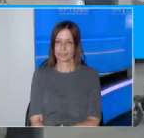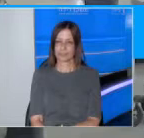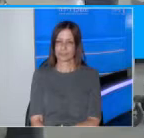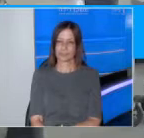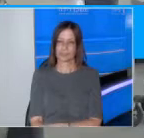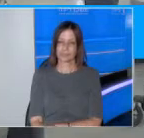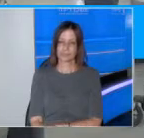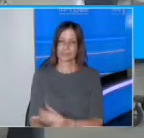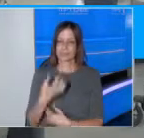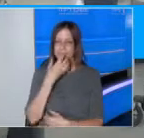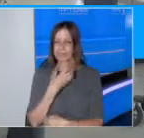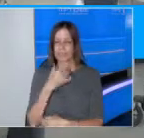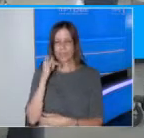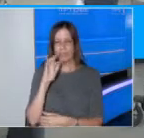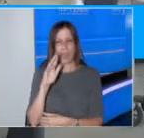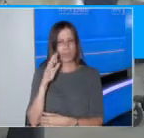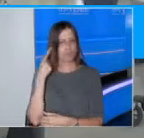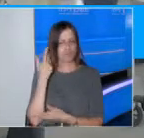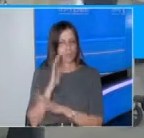הרב רבינוביץ'?